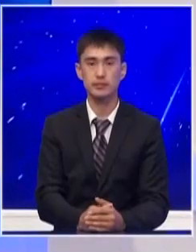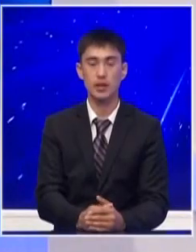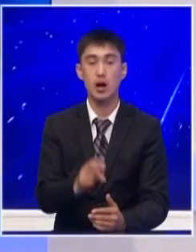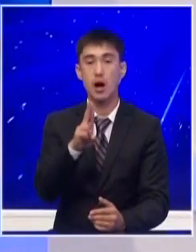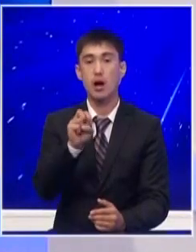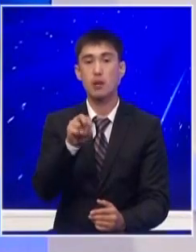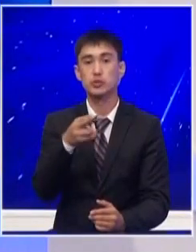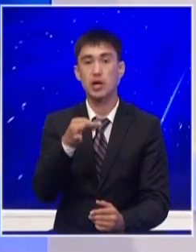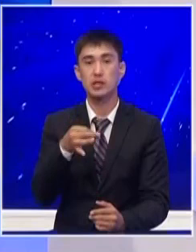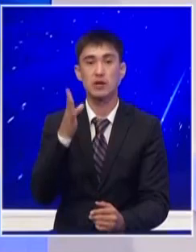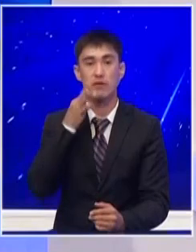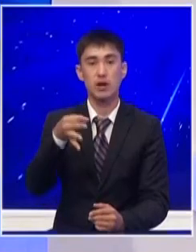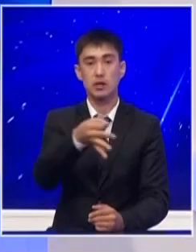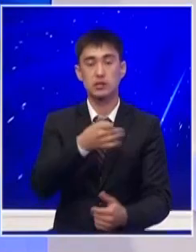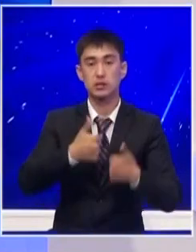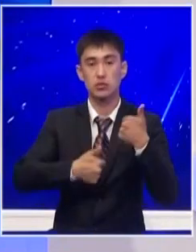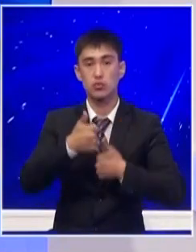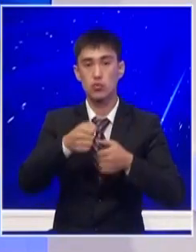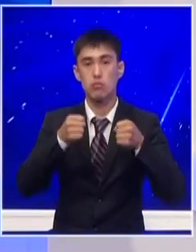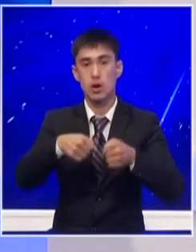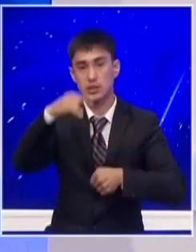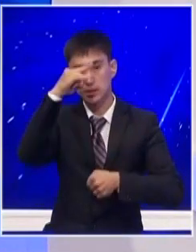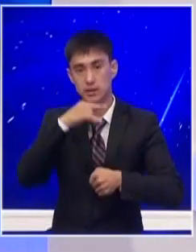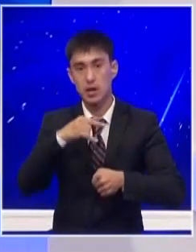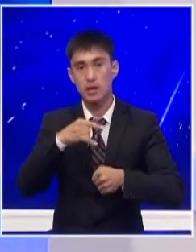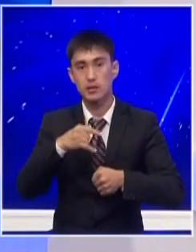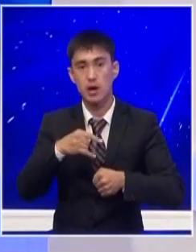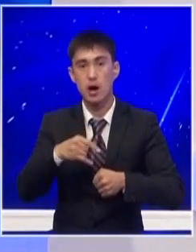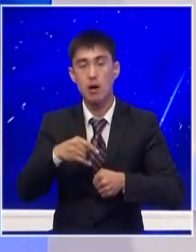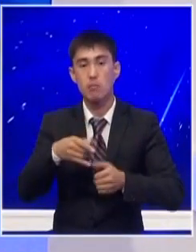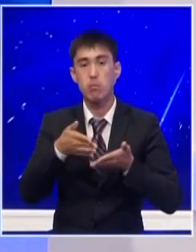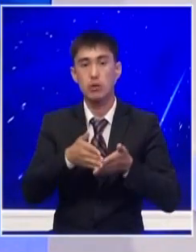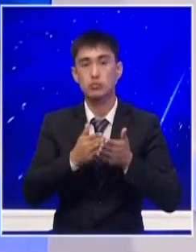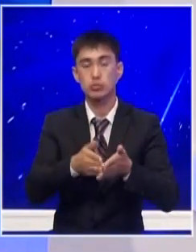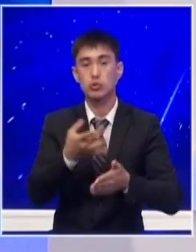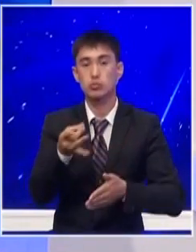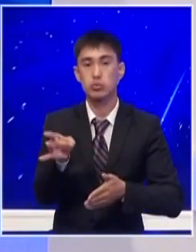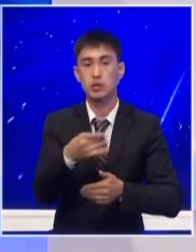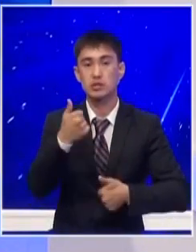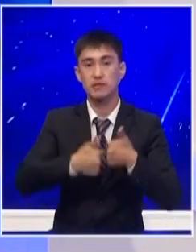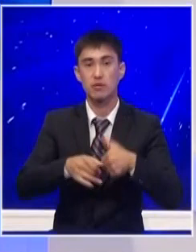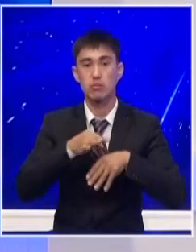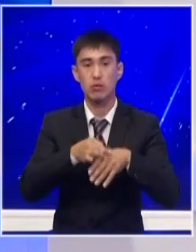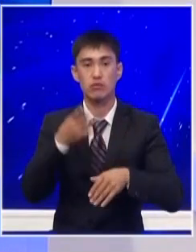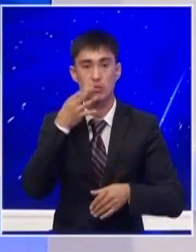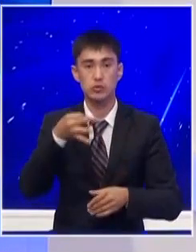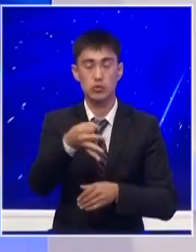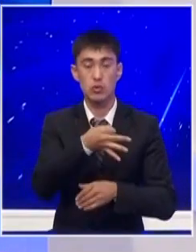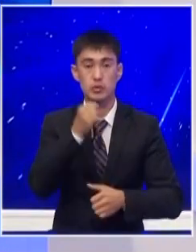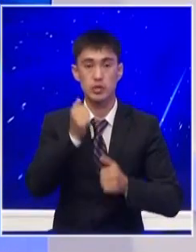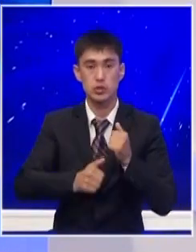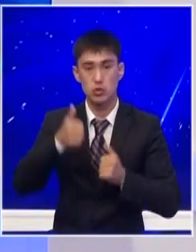На Капшагайском водохранилище стартовал Кубок Казахстана по парусному спорту. Республиканские соревнования проходят в Алматинской